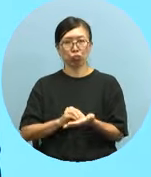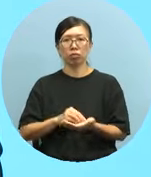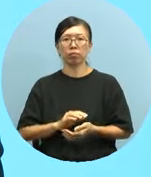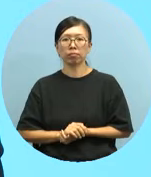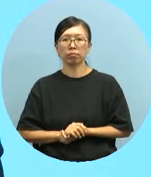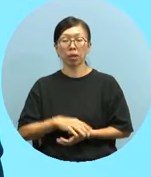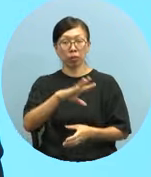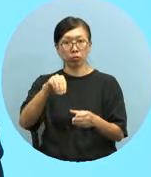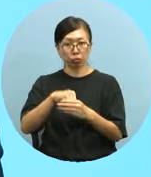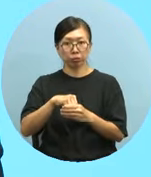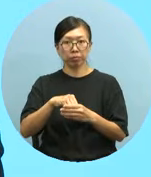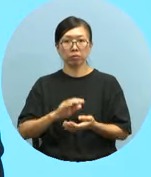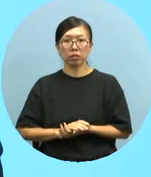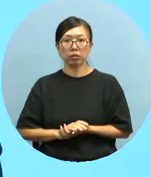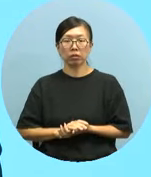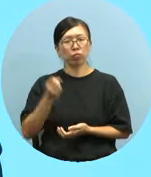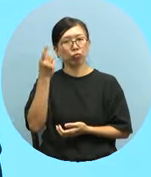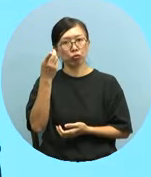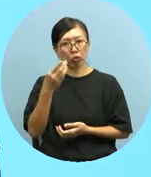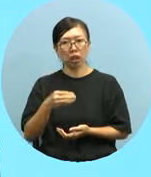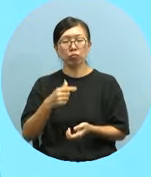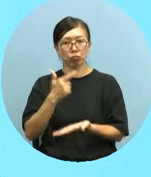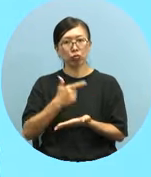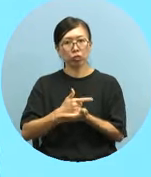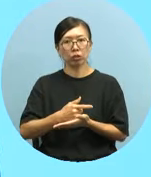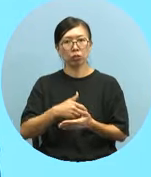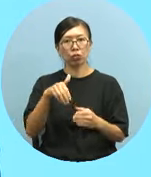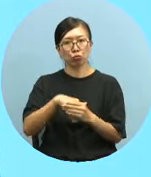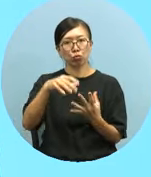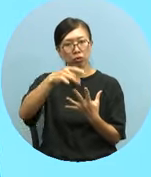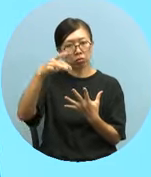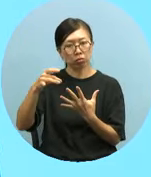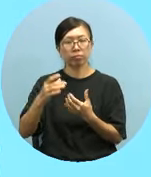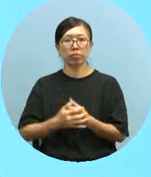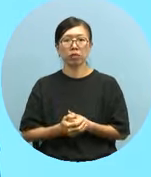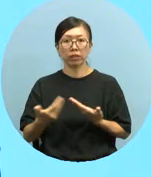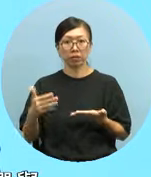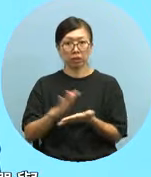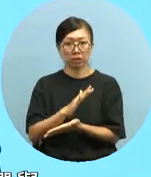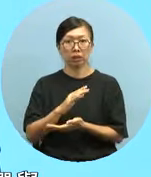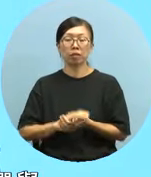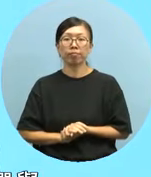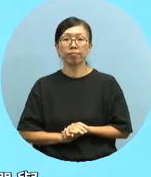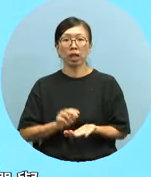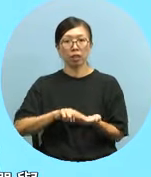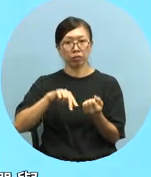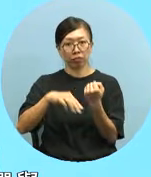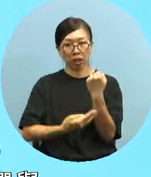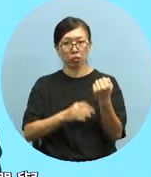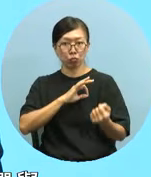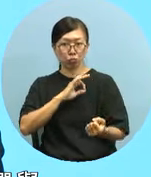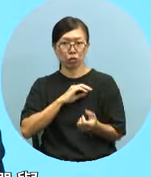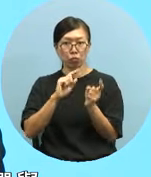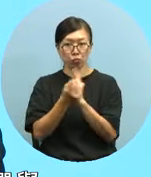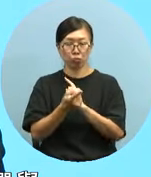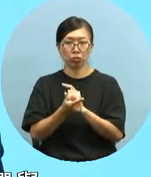進落實。包括就話嚟緊有好幾個重要嘅選舉咯，今年稍後會舉行